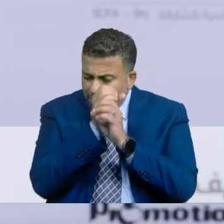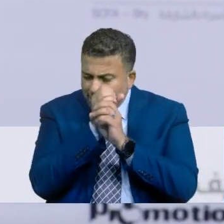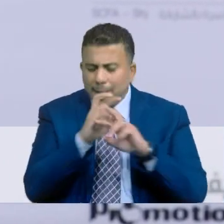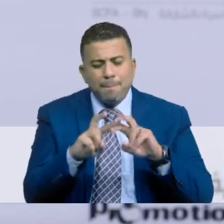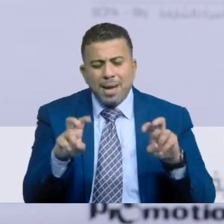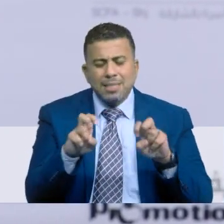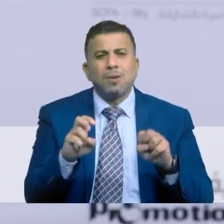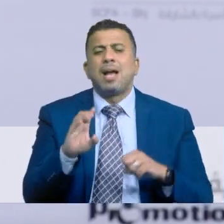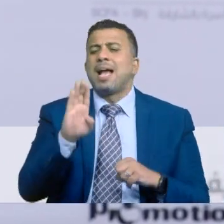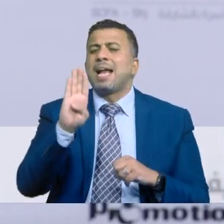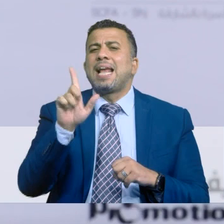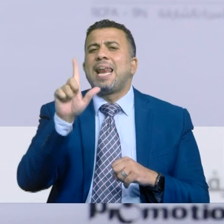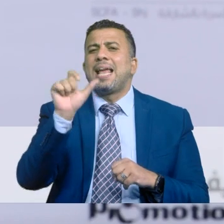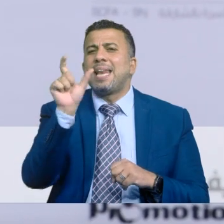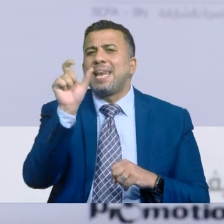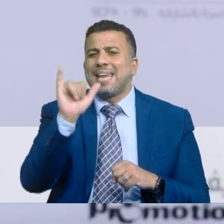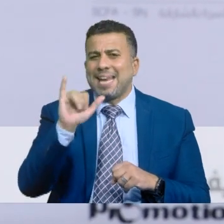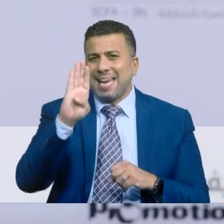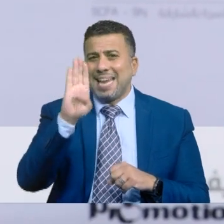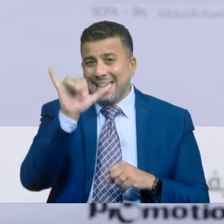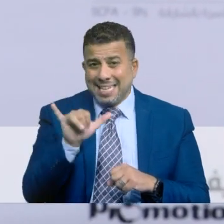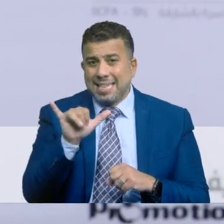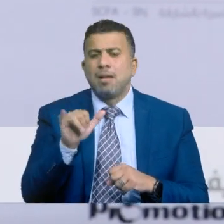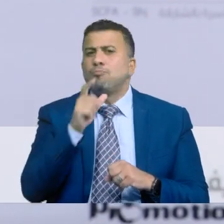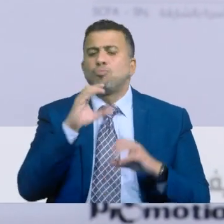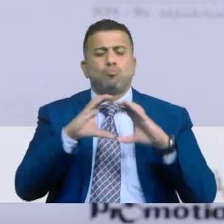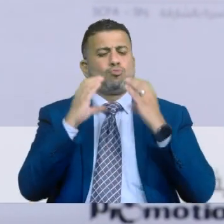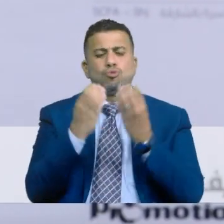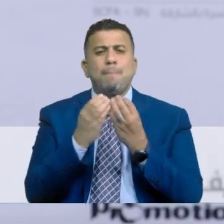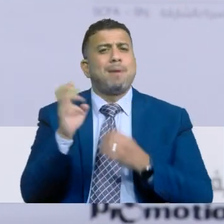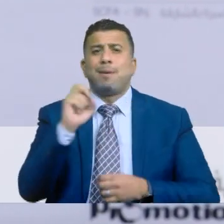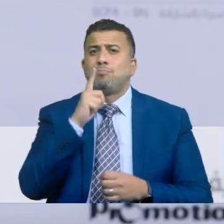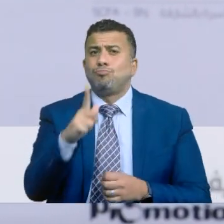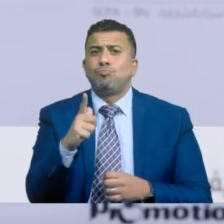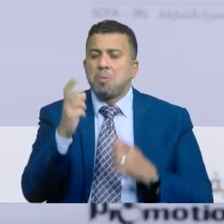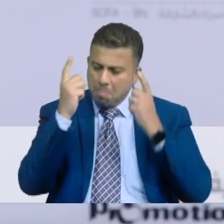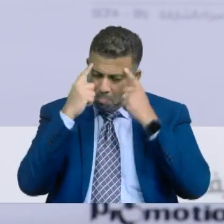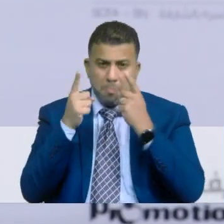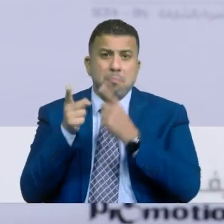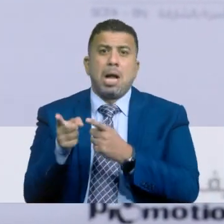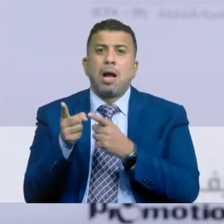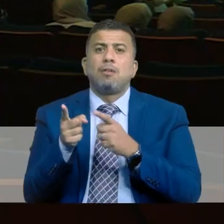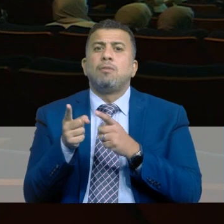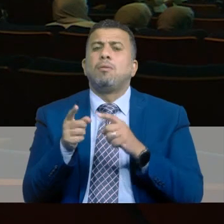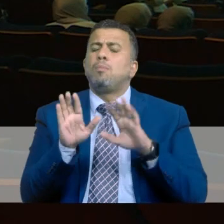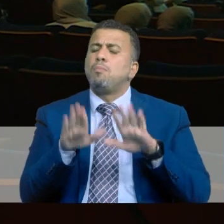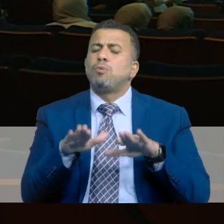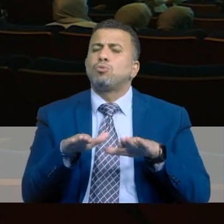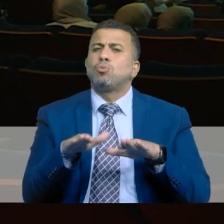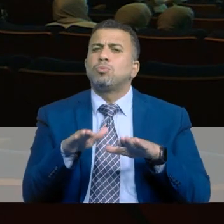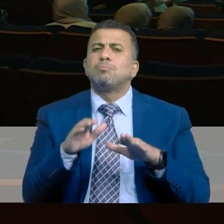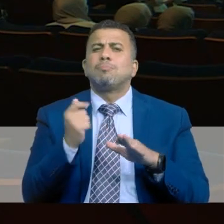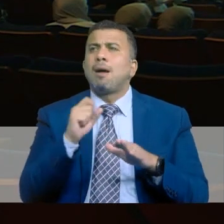والمختبرات الكلينيكية، وبالتالي أصبح هذا المجمع الطبي من المجمعات المعروفة وموجود على الخارطة